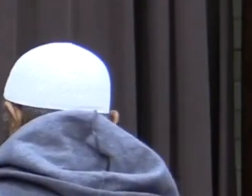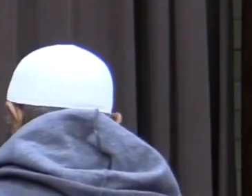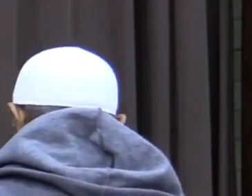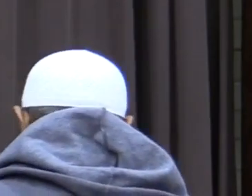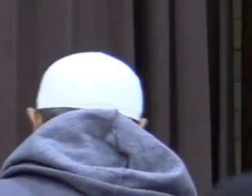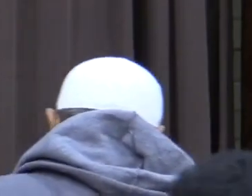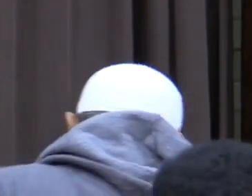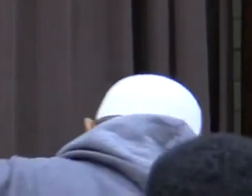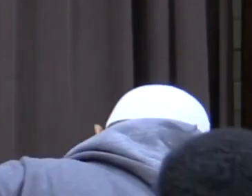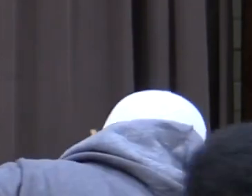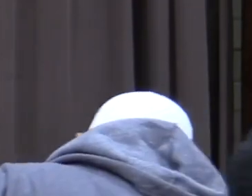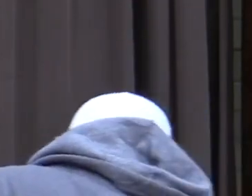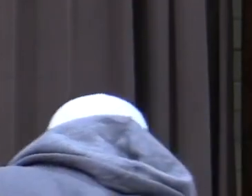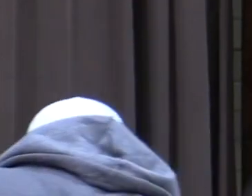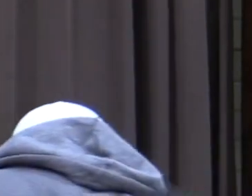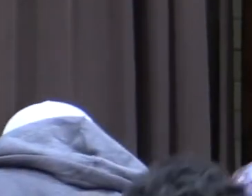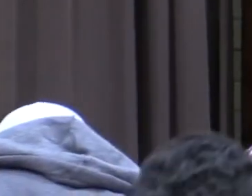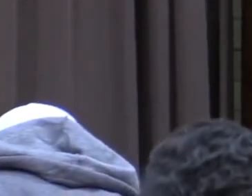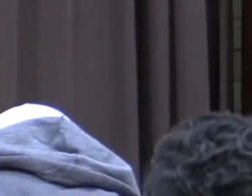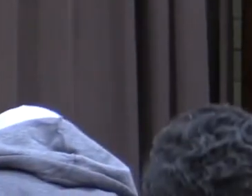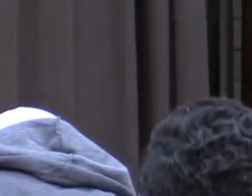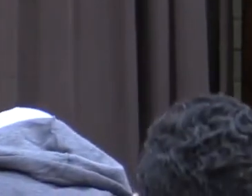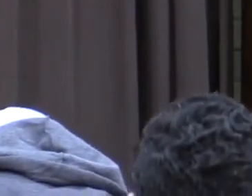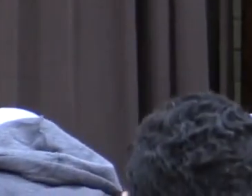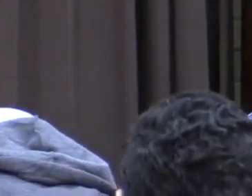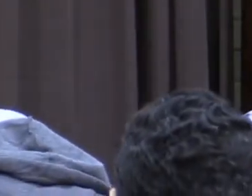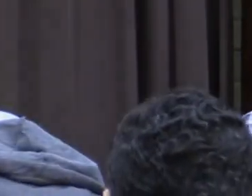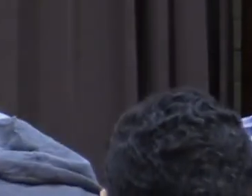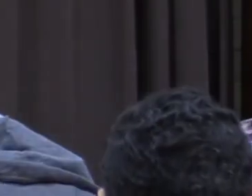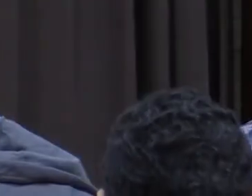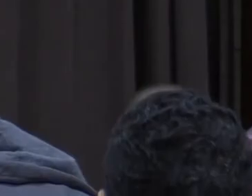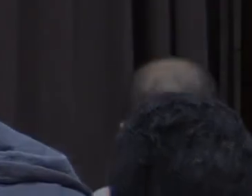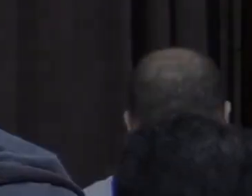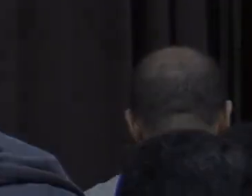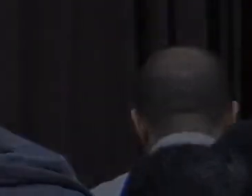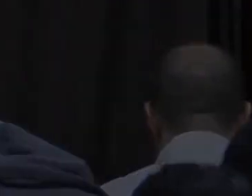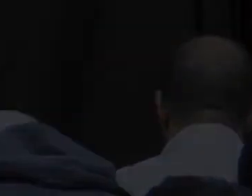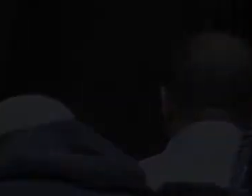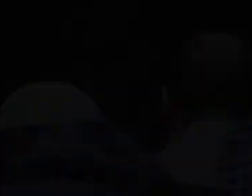وأفوض أمري إلى الله إن الله بصير بالعباد. أقم الصلاة.